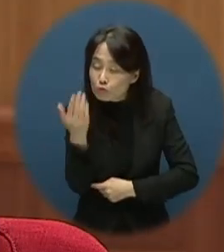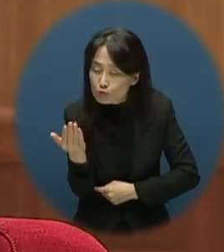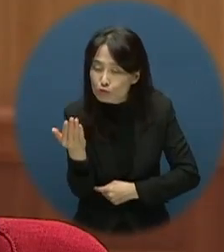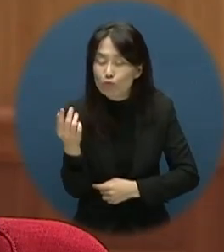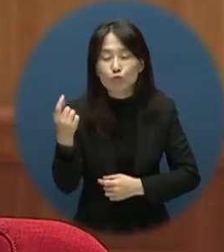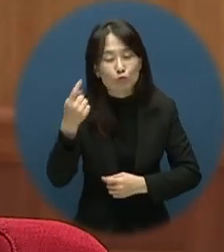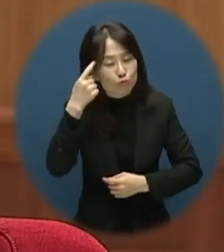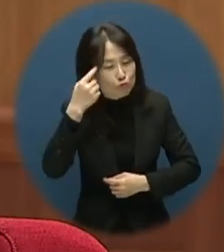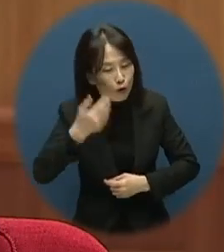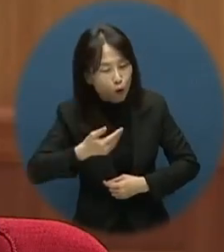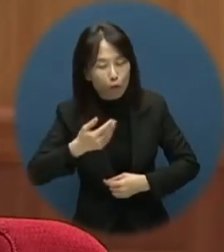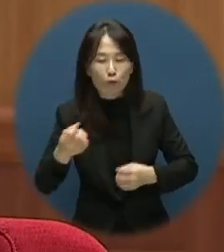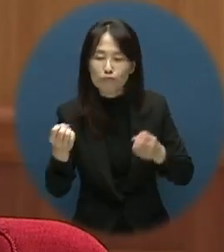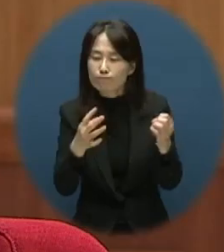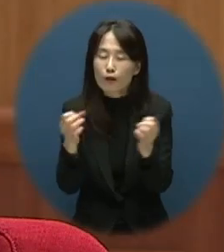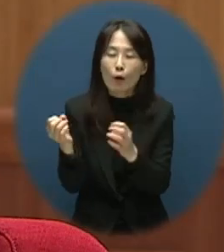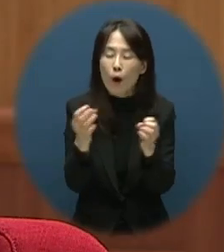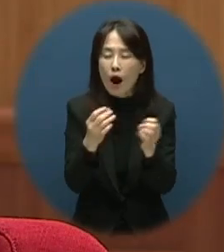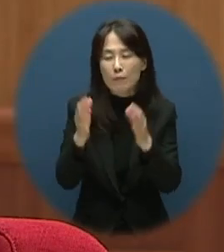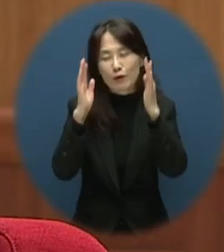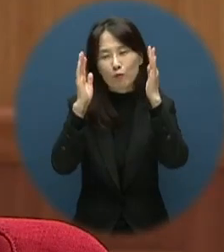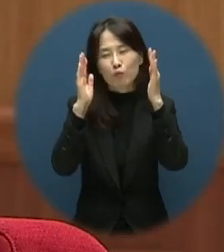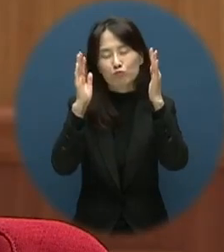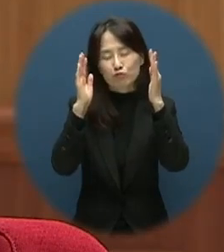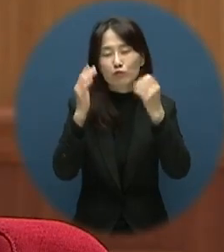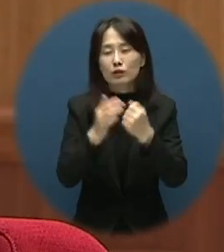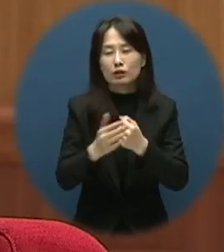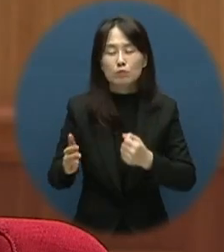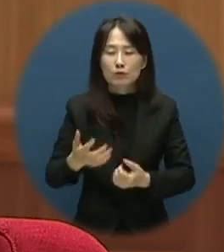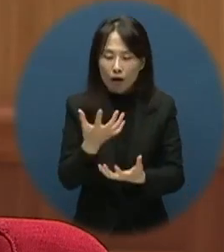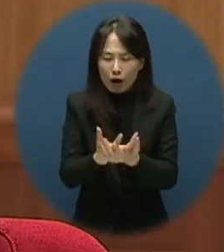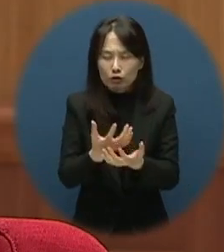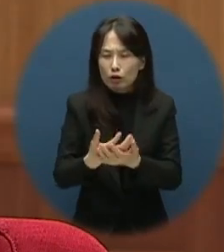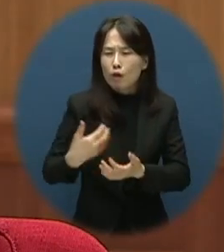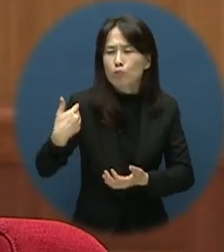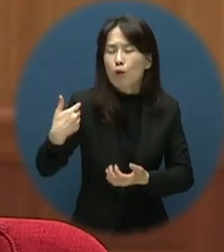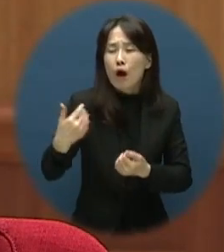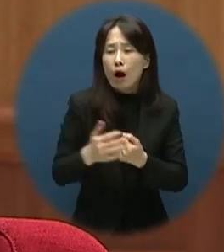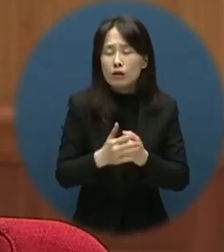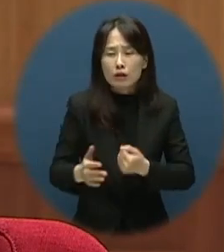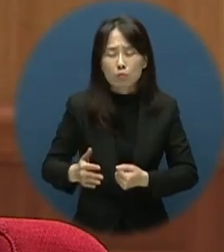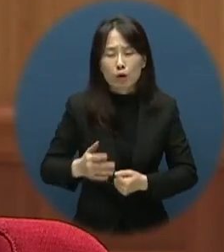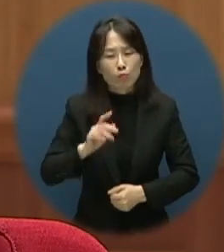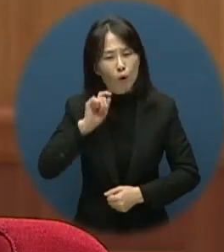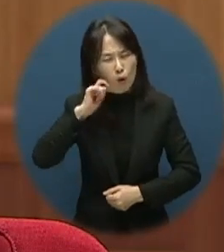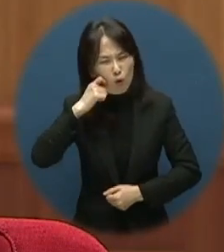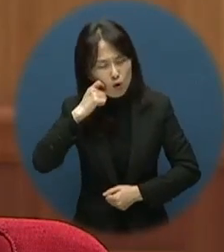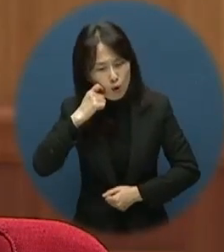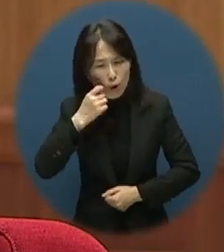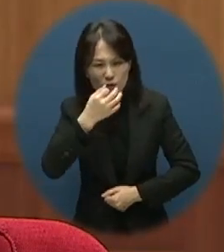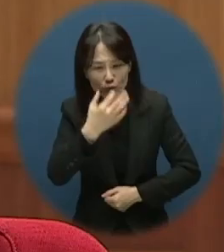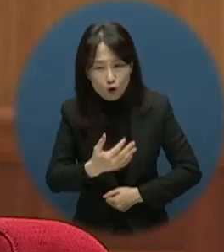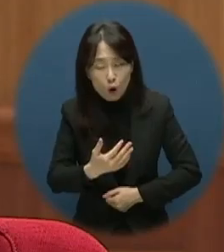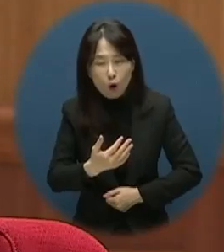네. 네. 뭐 그냥 같이 공부하는 거죠. 뭐 그래서 그렇게 한자 한문에 대해서 뭐